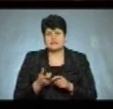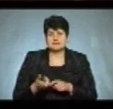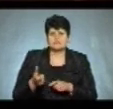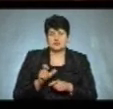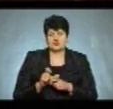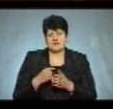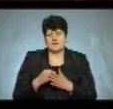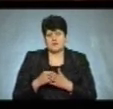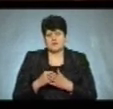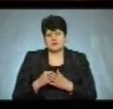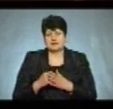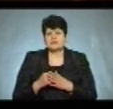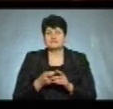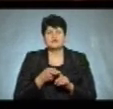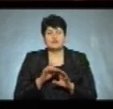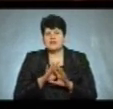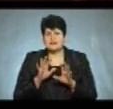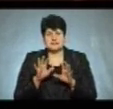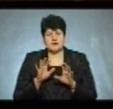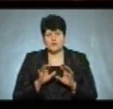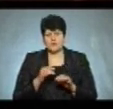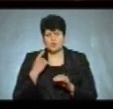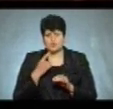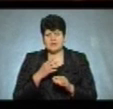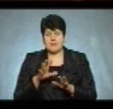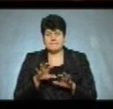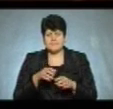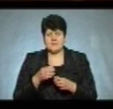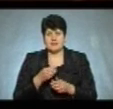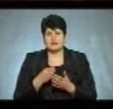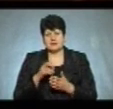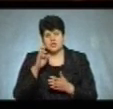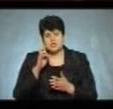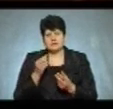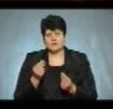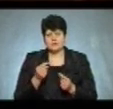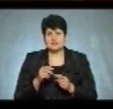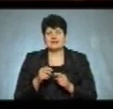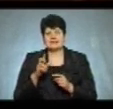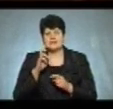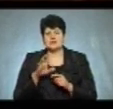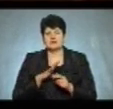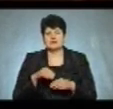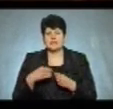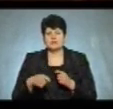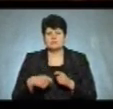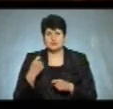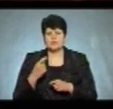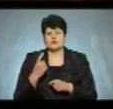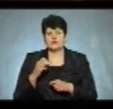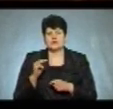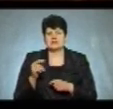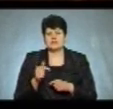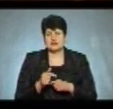їх вартість. Через незаконні дії особи, що привласнила бюджетні кошти, державі завдано збитків на суму понад 100 тисяч